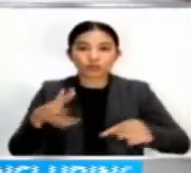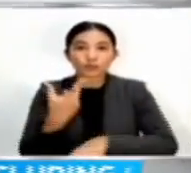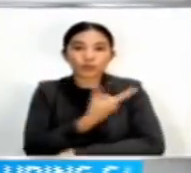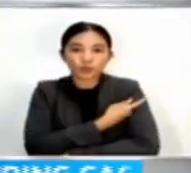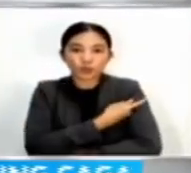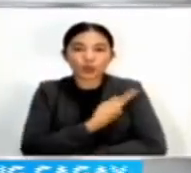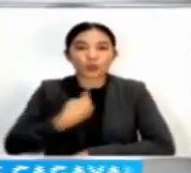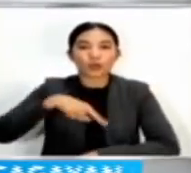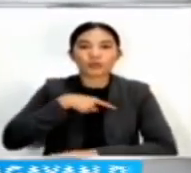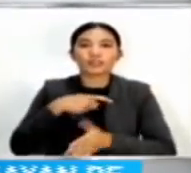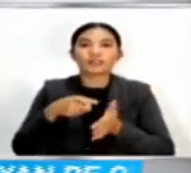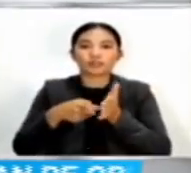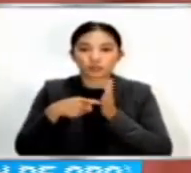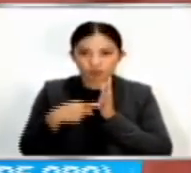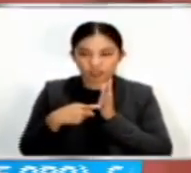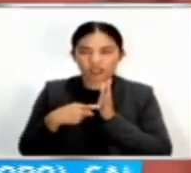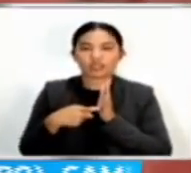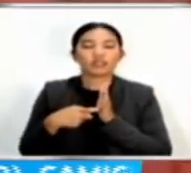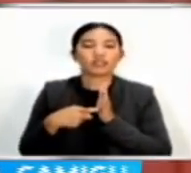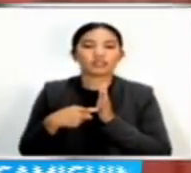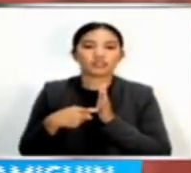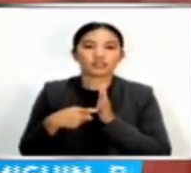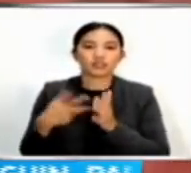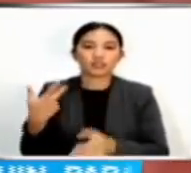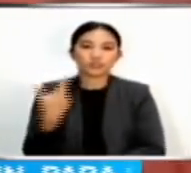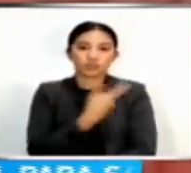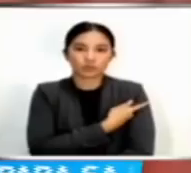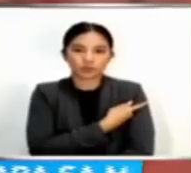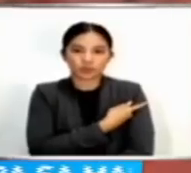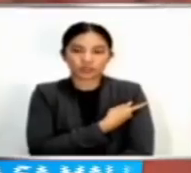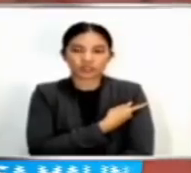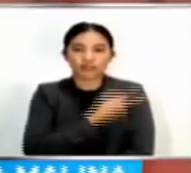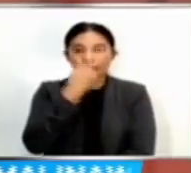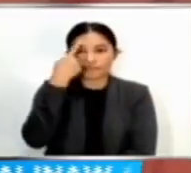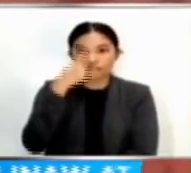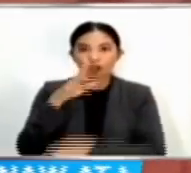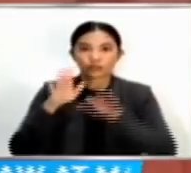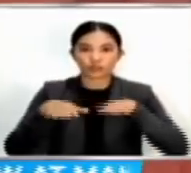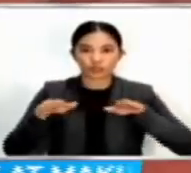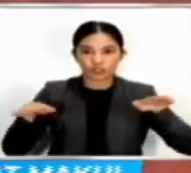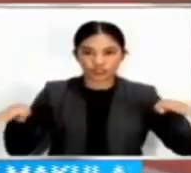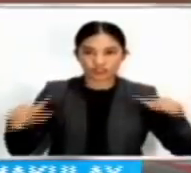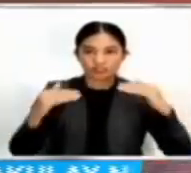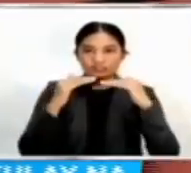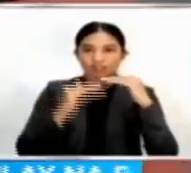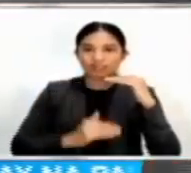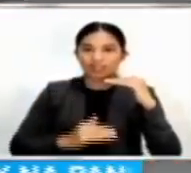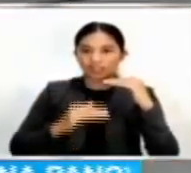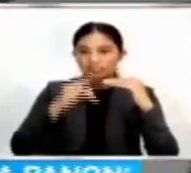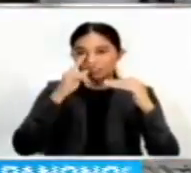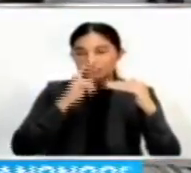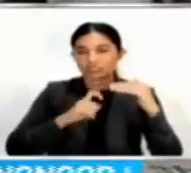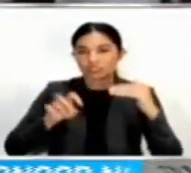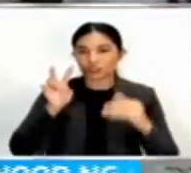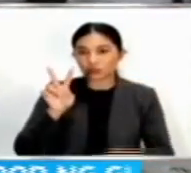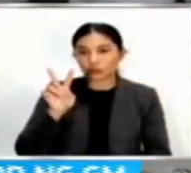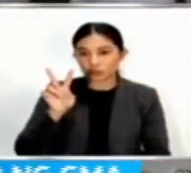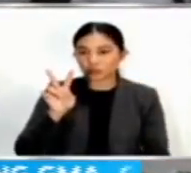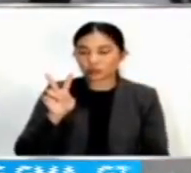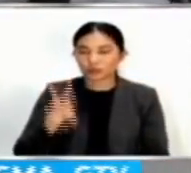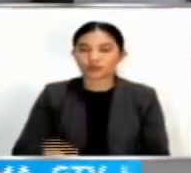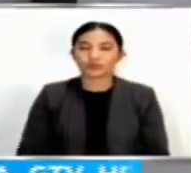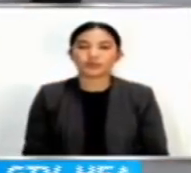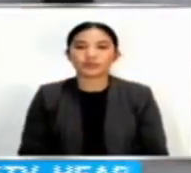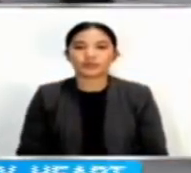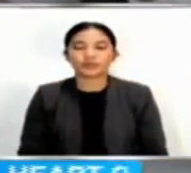mga routine immunizations for children below 2 years old. Yes, may schedule po yan. And